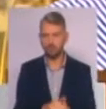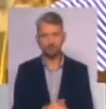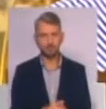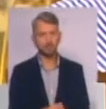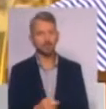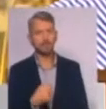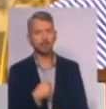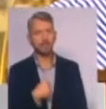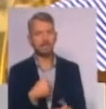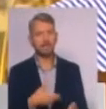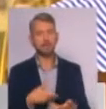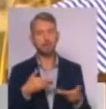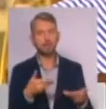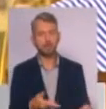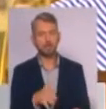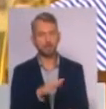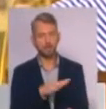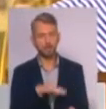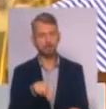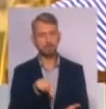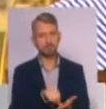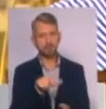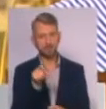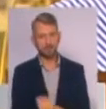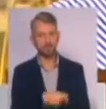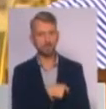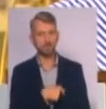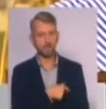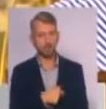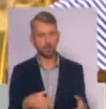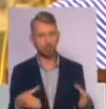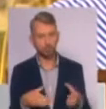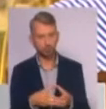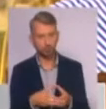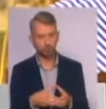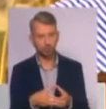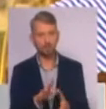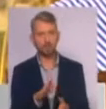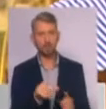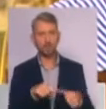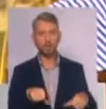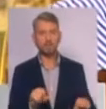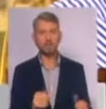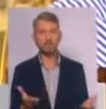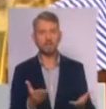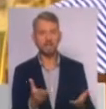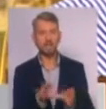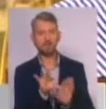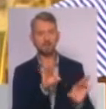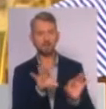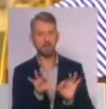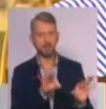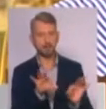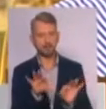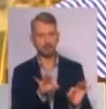Мене запросили бути представником депутатського корпусу в комісії, яка відбирає